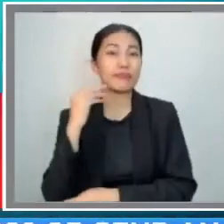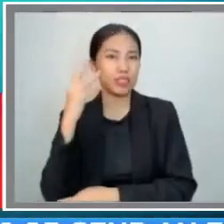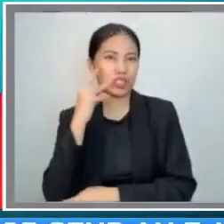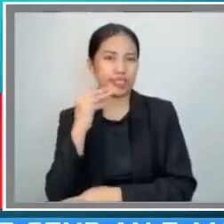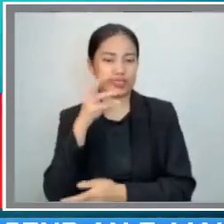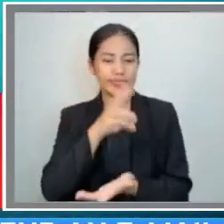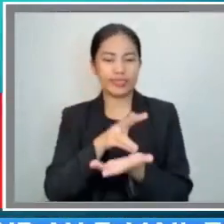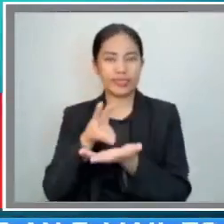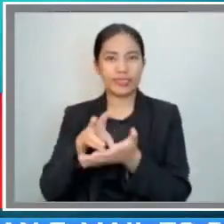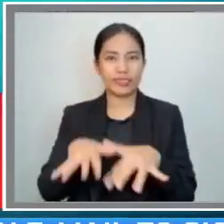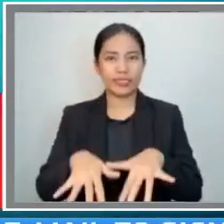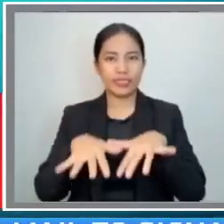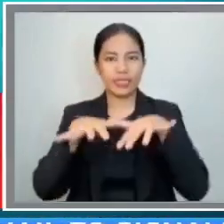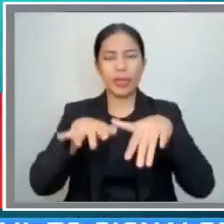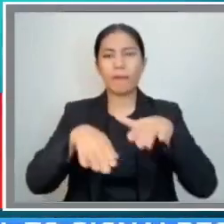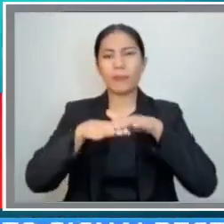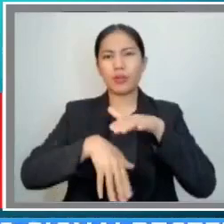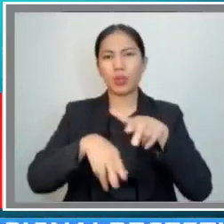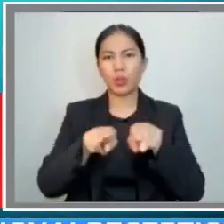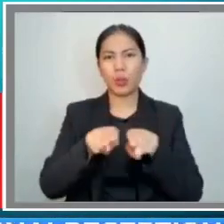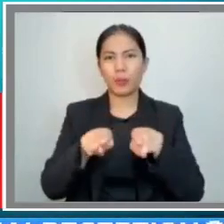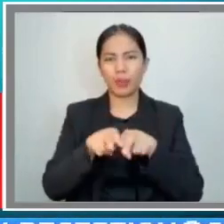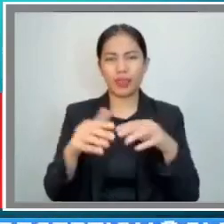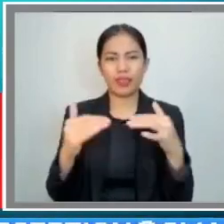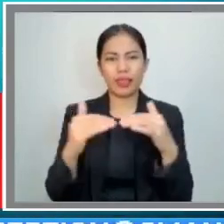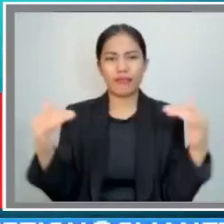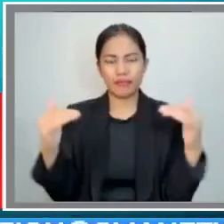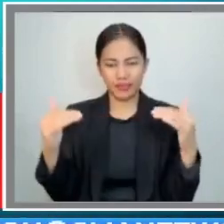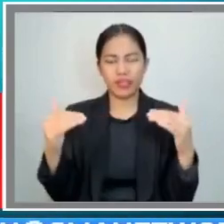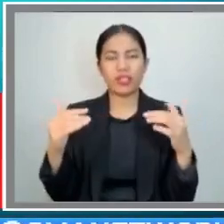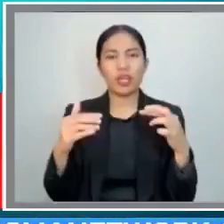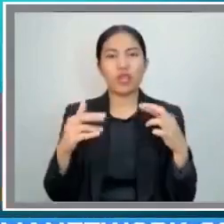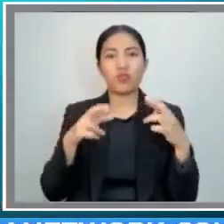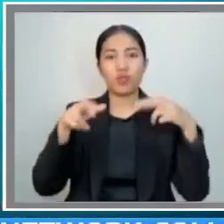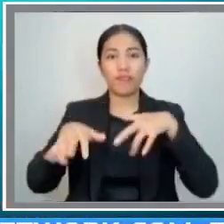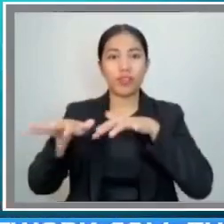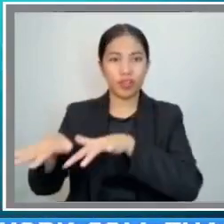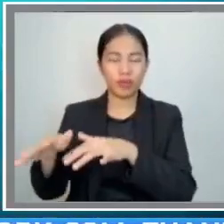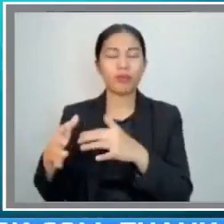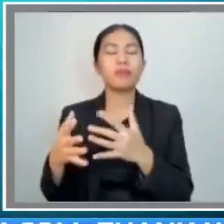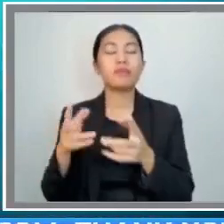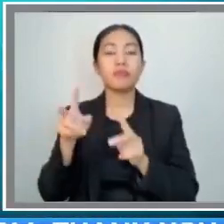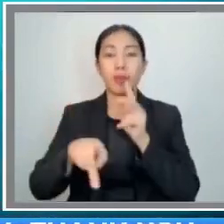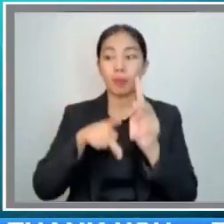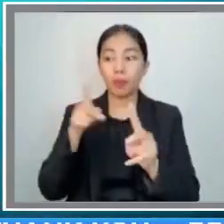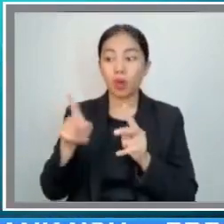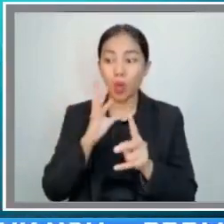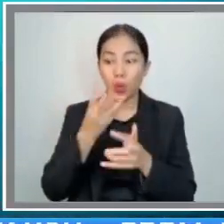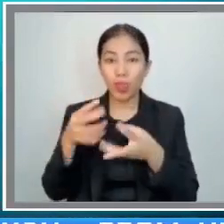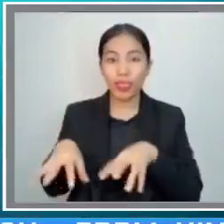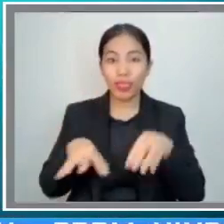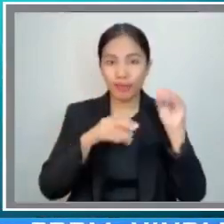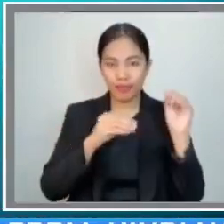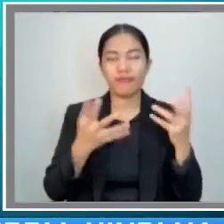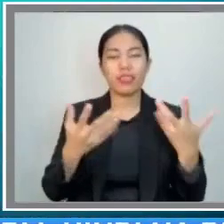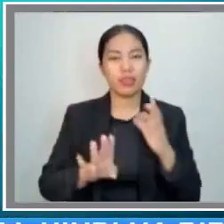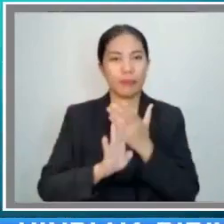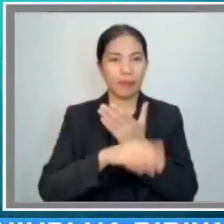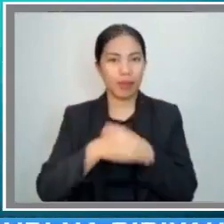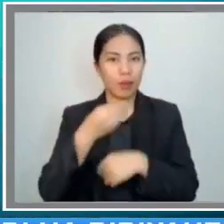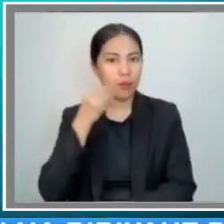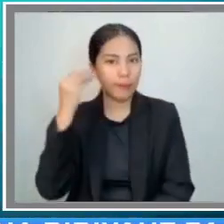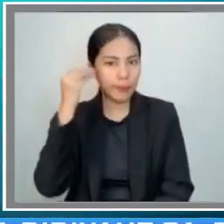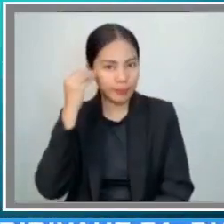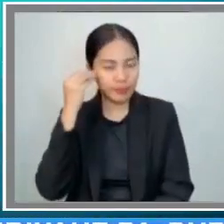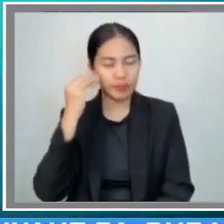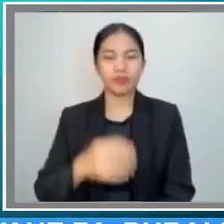normal level ngayon ang Cagayan River. Nakauwi na po ang mga residenteng inilikas sa Bagaw kahapon. Natanggal na rin ang gumuhong